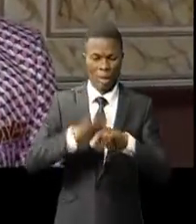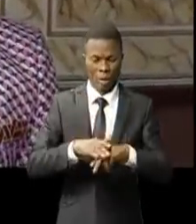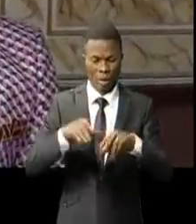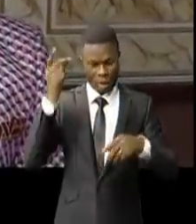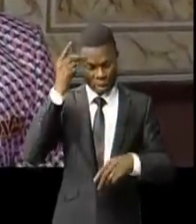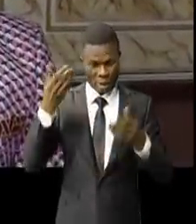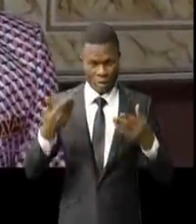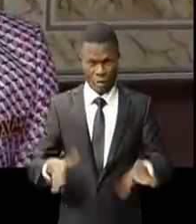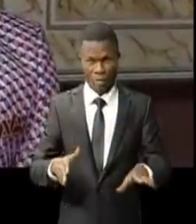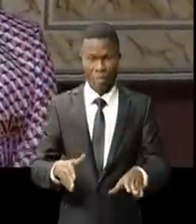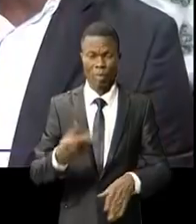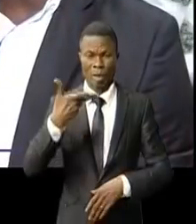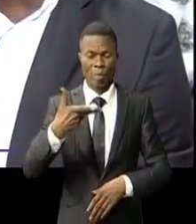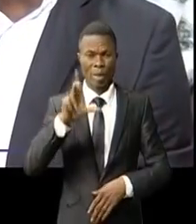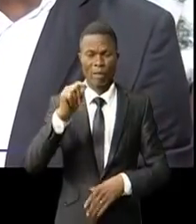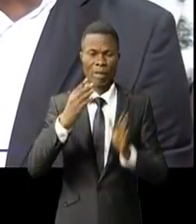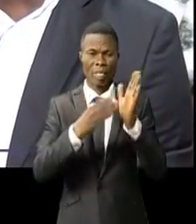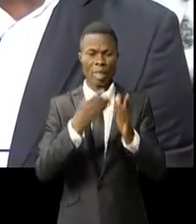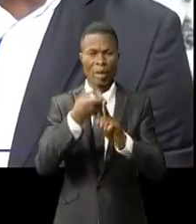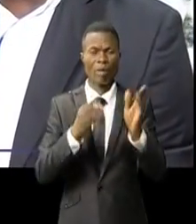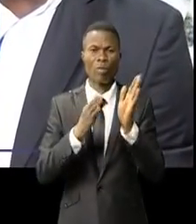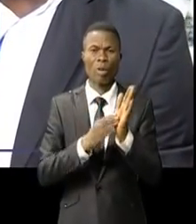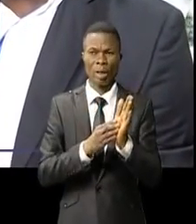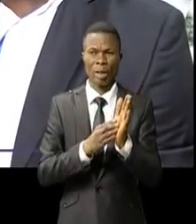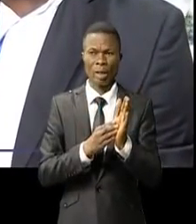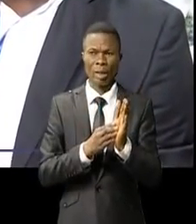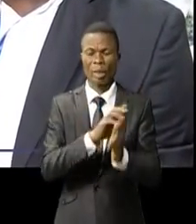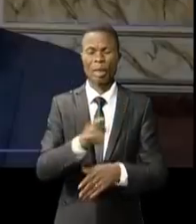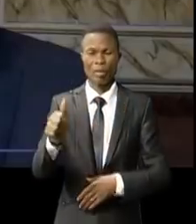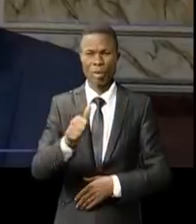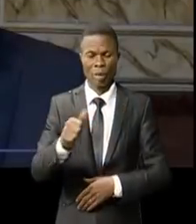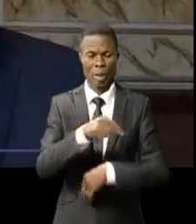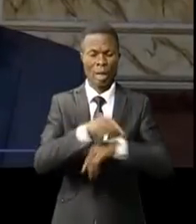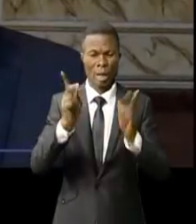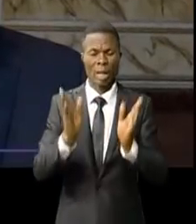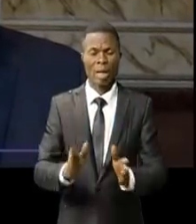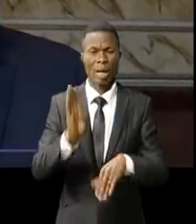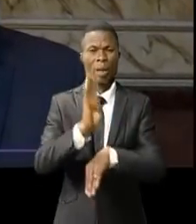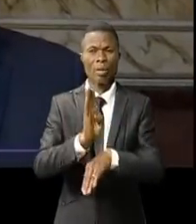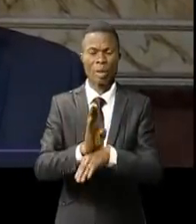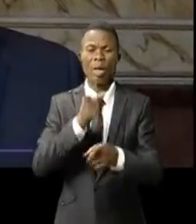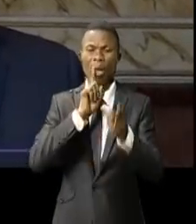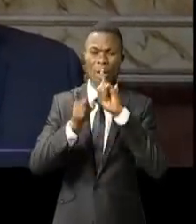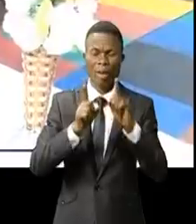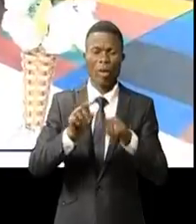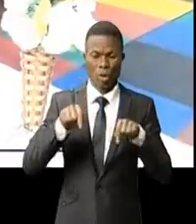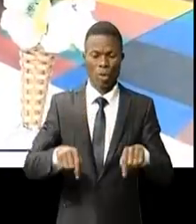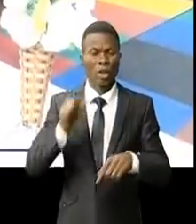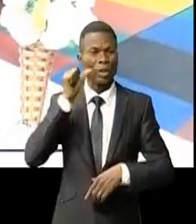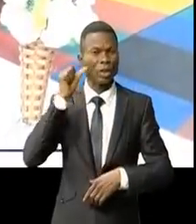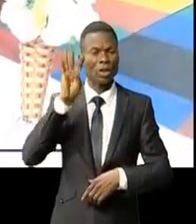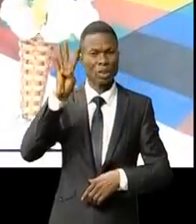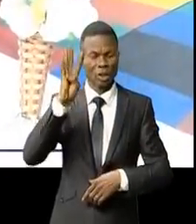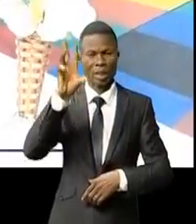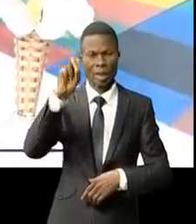de Kinshasa le mercredi 29 septembre 2021, la délégation des administrateurs maires de Brazzaville a échangé ce jeudi